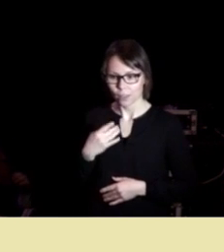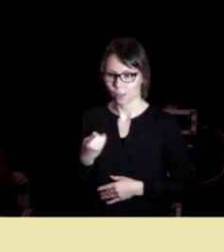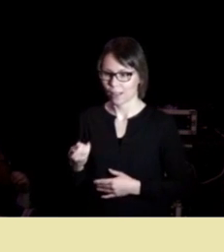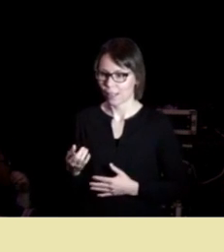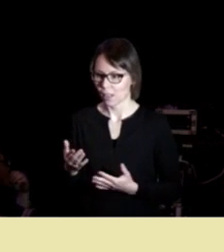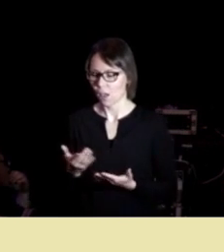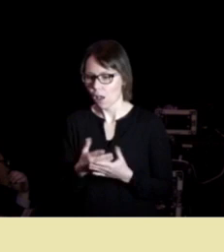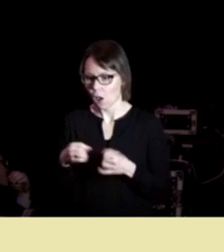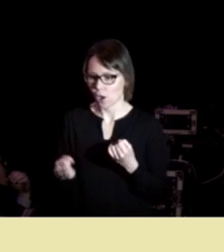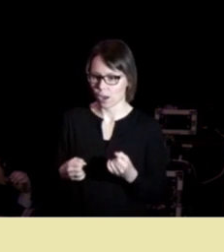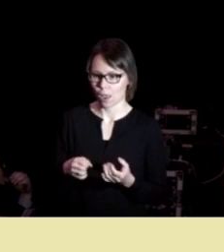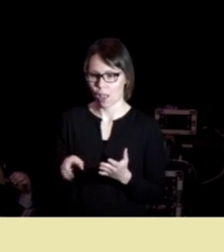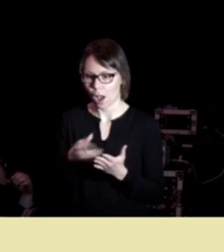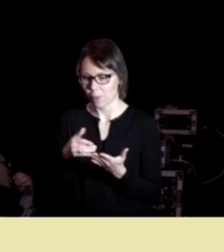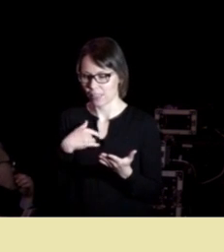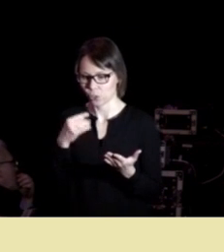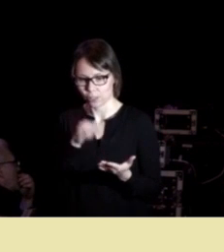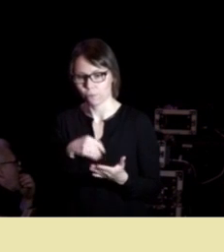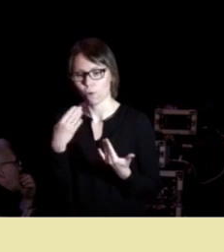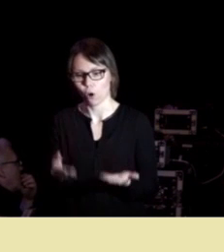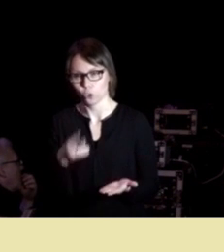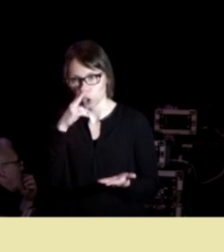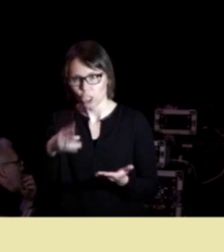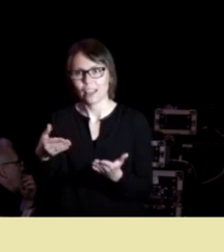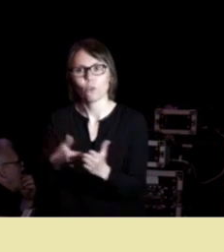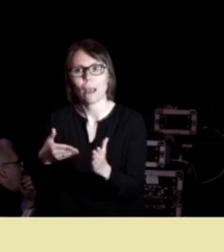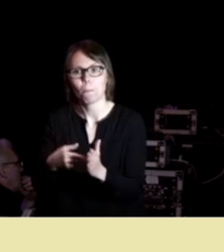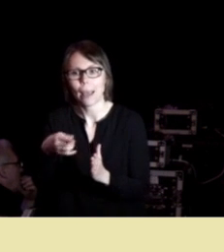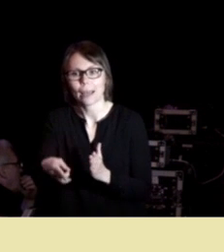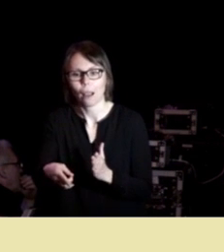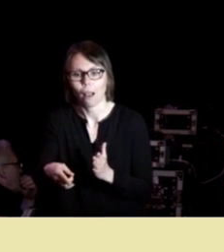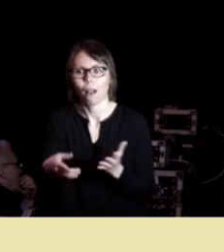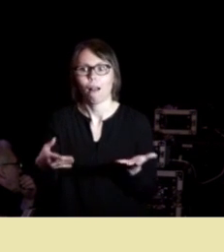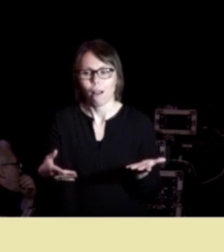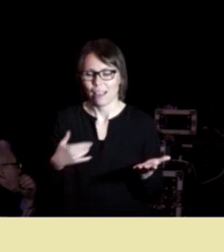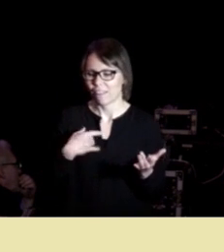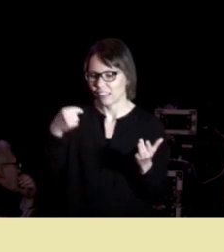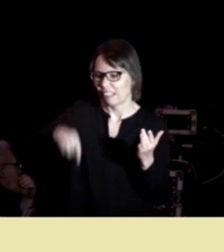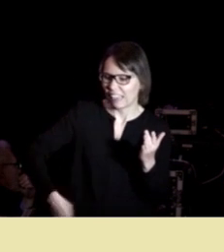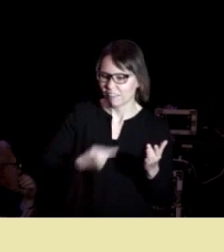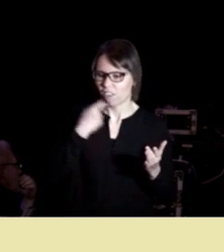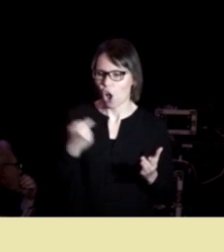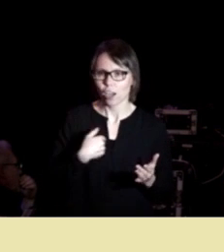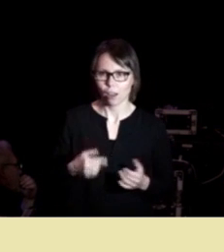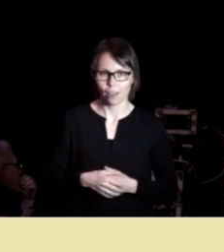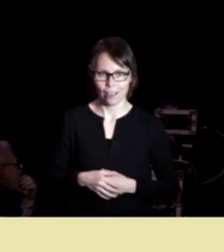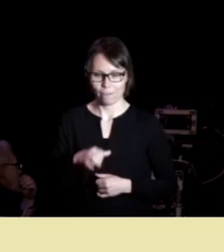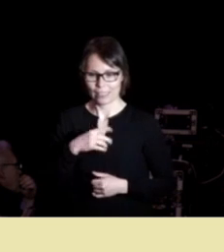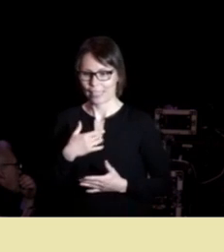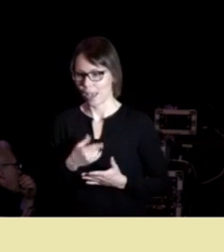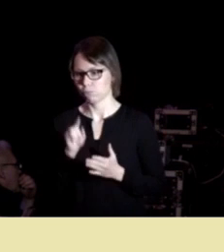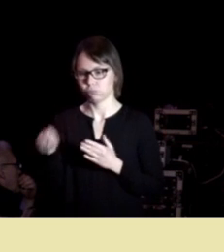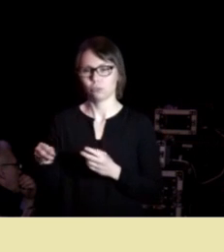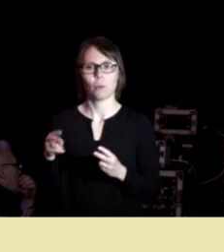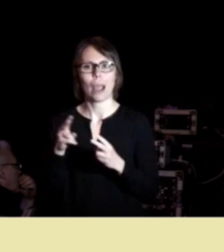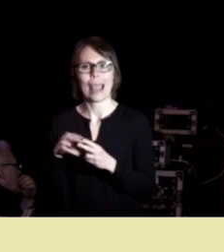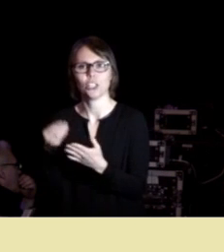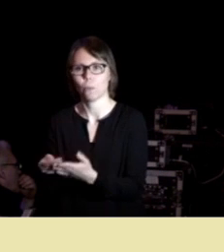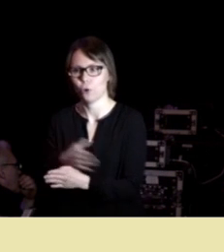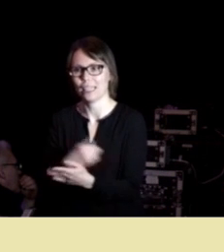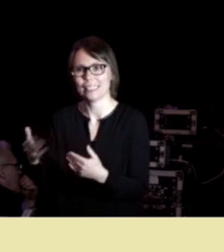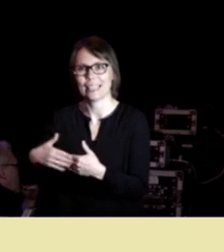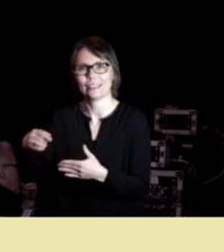ene ødela iPaden sin. Hvis jeg skulle sagt at vi får ny i november, så hadde jeg vært en drittfar. Hvis ikke jeg var på Elkjøp før de